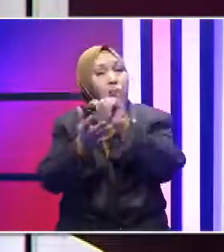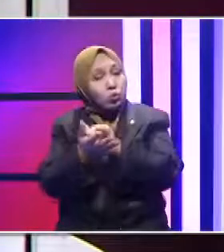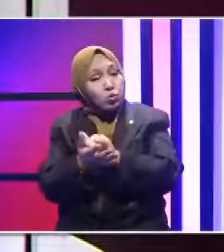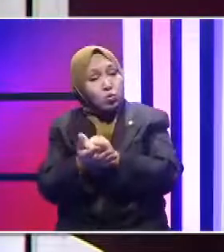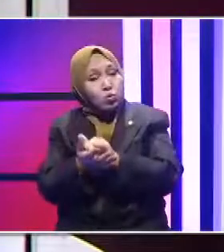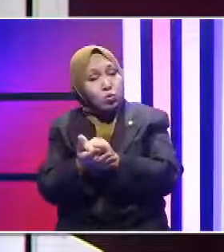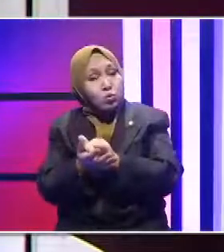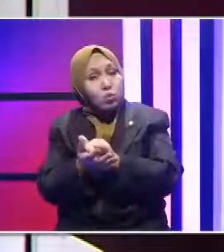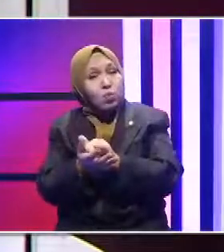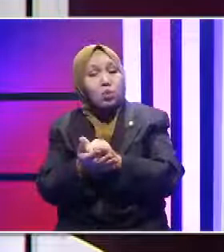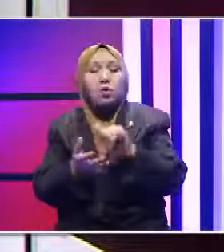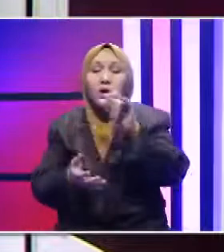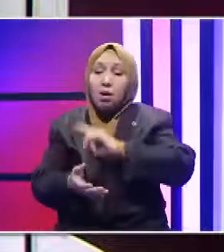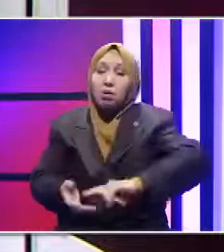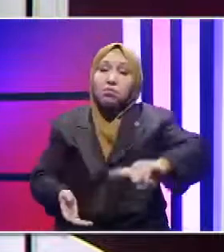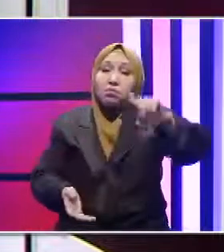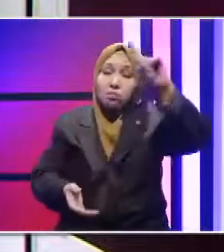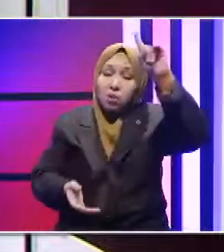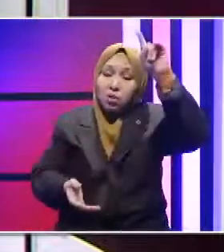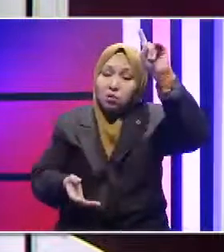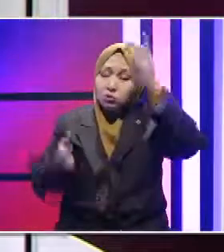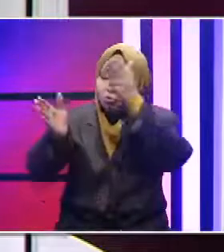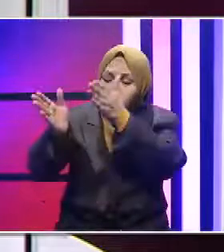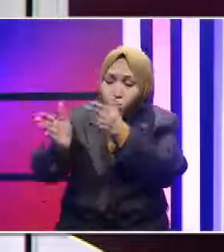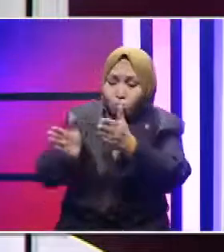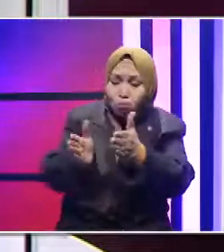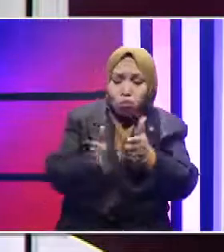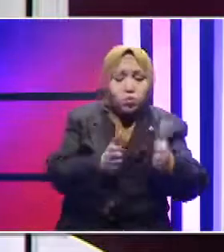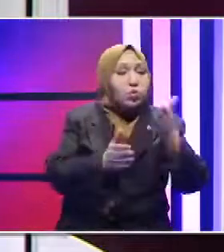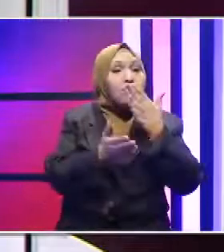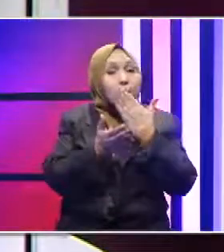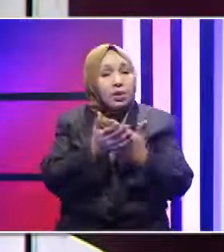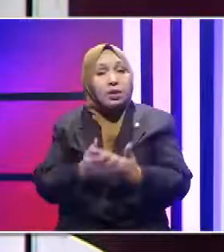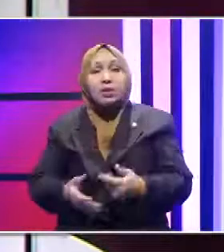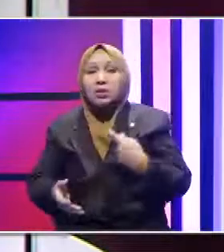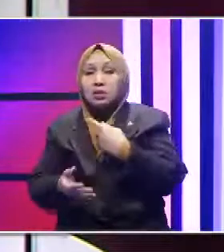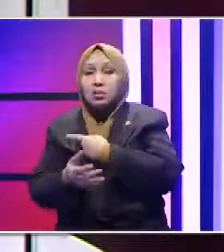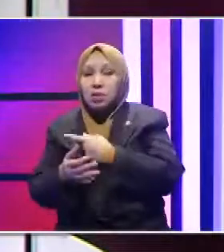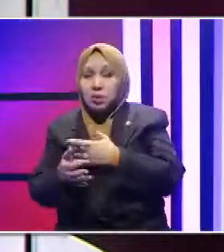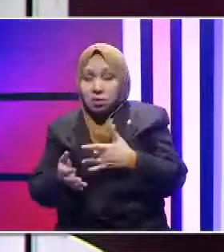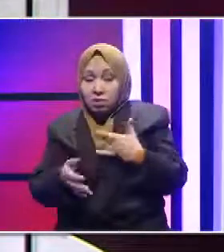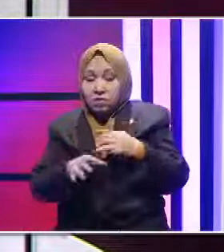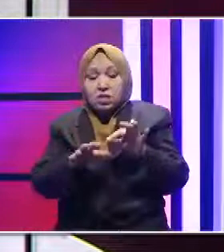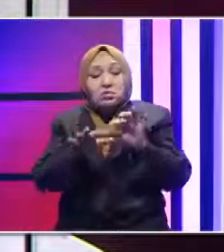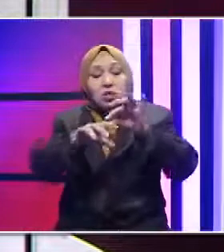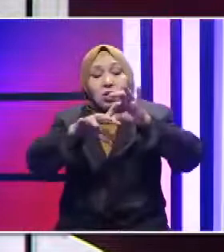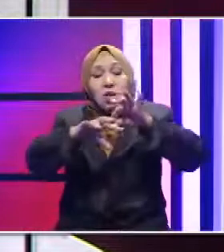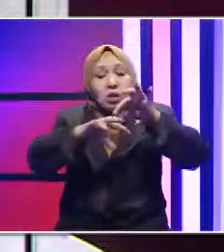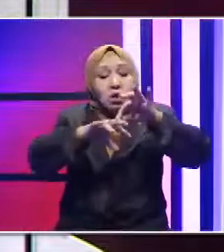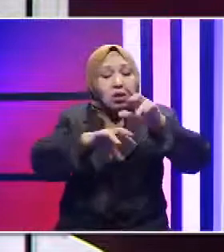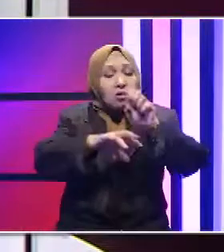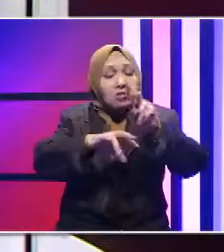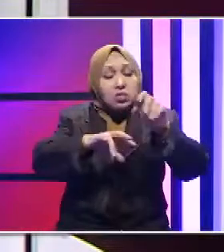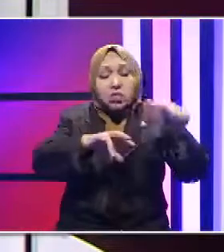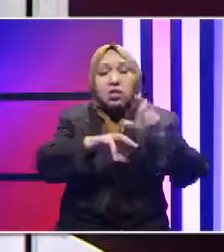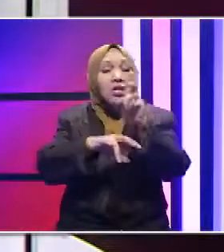ayyi suratin ma syaa rakabak, ya, Allah susun betul-betul ustaz, ya. Kita punya kapileri darahnya, betul, sendi-sendinya, apa